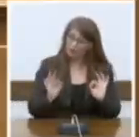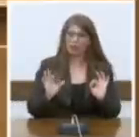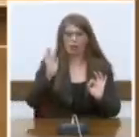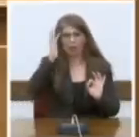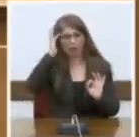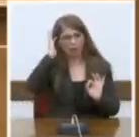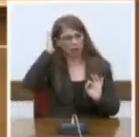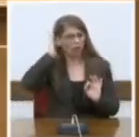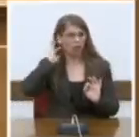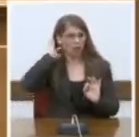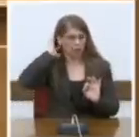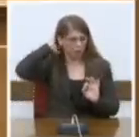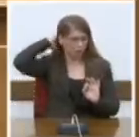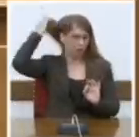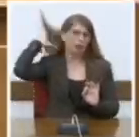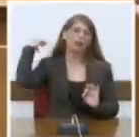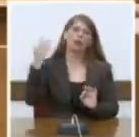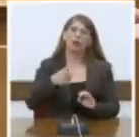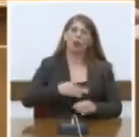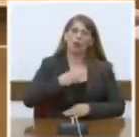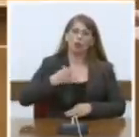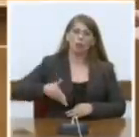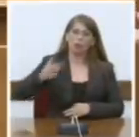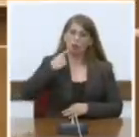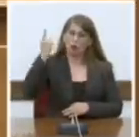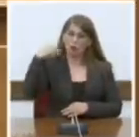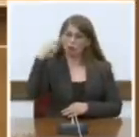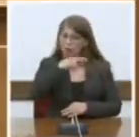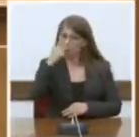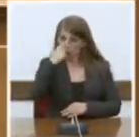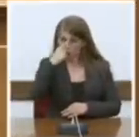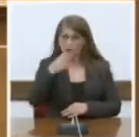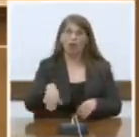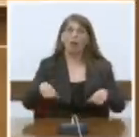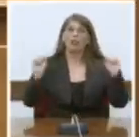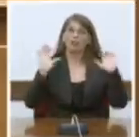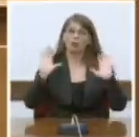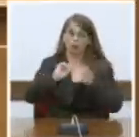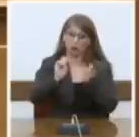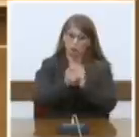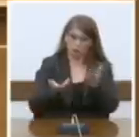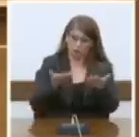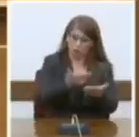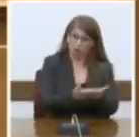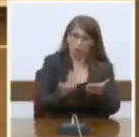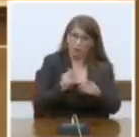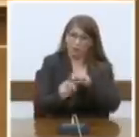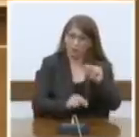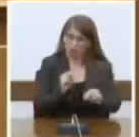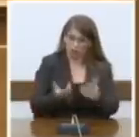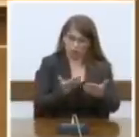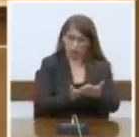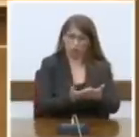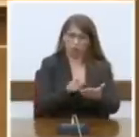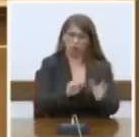κύριος Μητσοτάκης δεν συμφώνησε ως προηγούμενος πρωθυπουργός να ψηφίσει την τροπολογία που φέραμε εδώ λίγο πριν τις εκλογές και έκανε